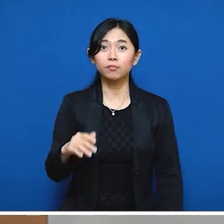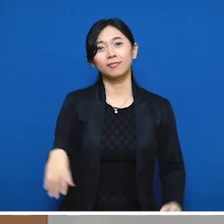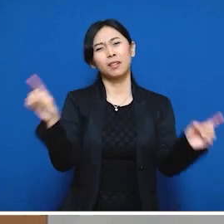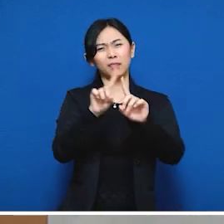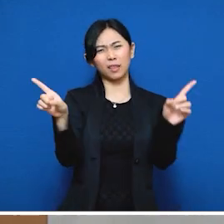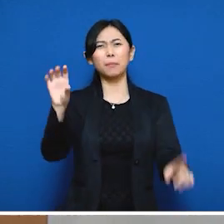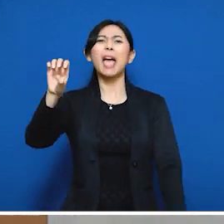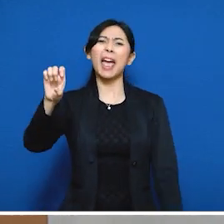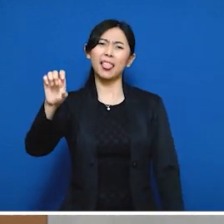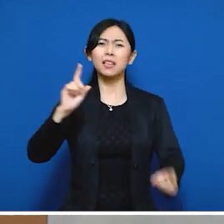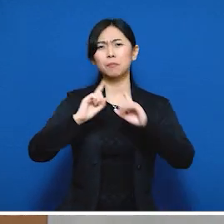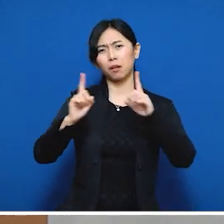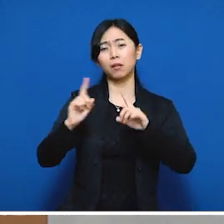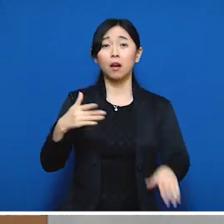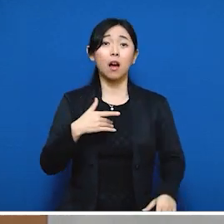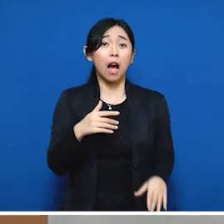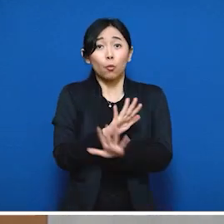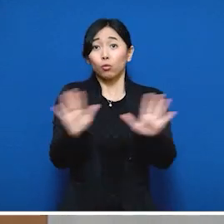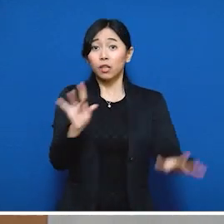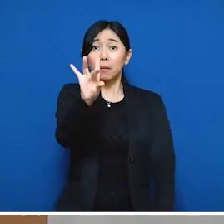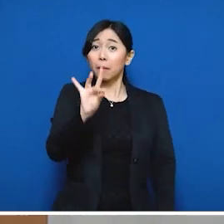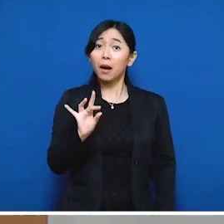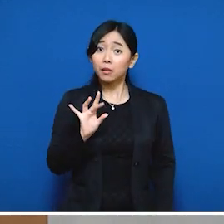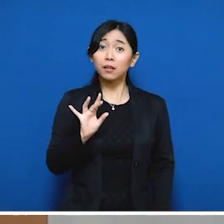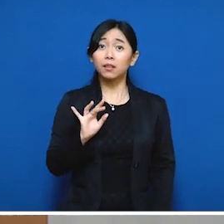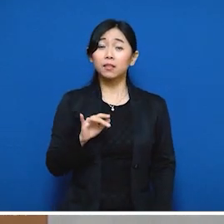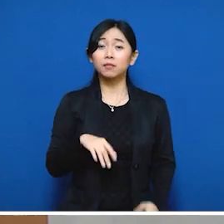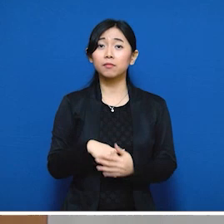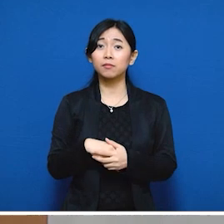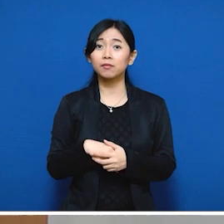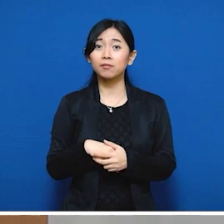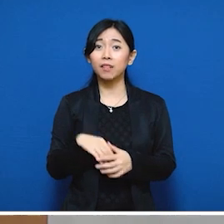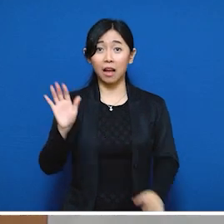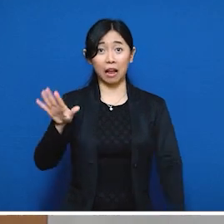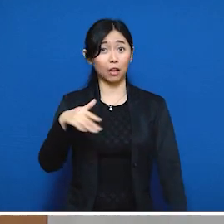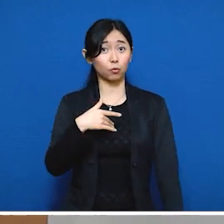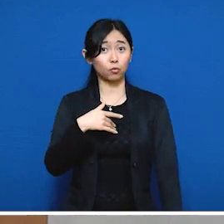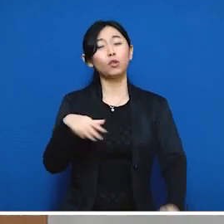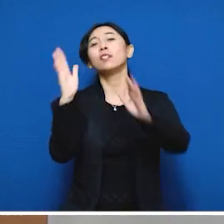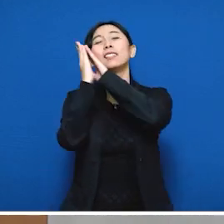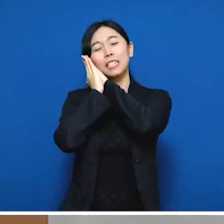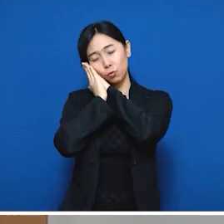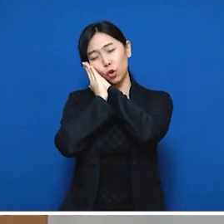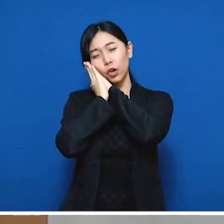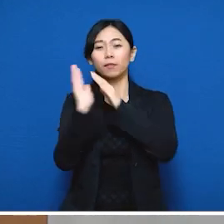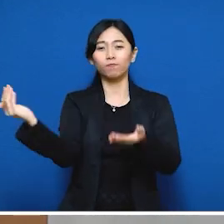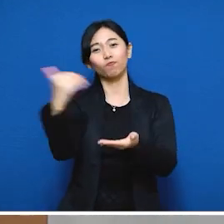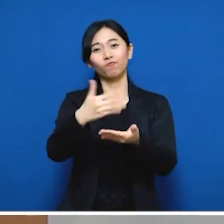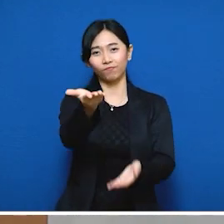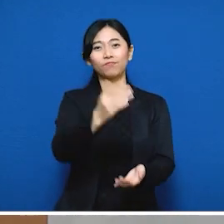Tetapi Eli berkata, "Aku tidak memanggil. Anakku, tidurlah kembali."